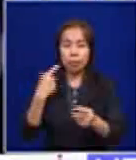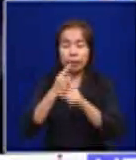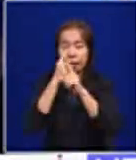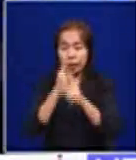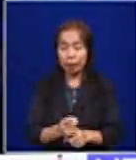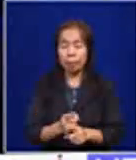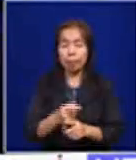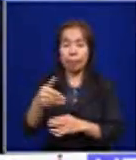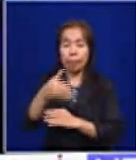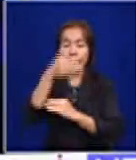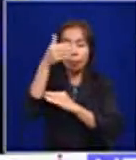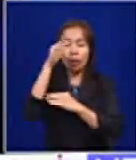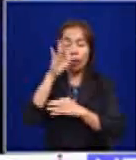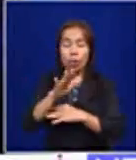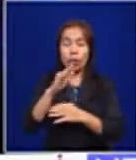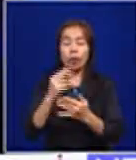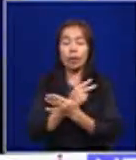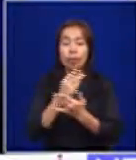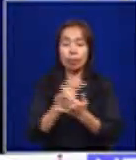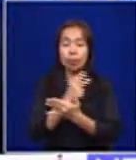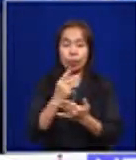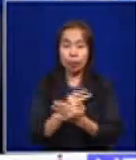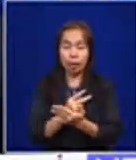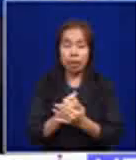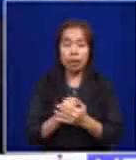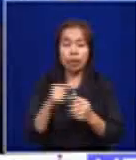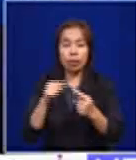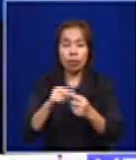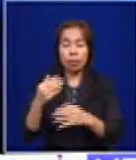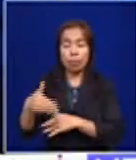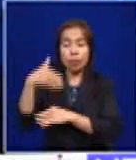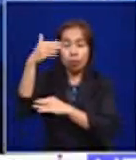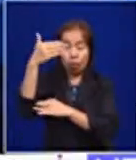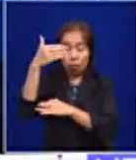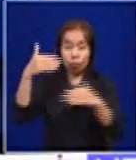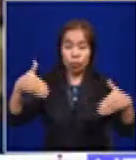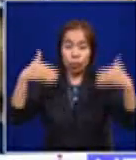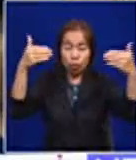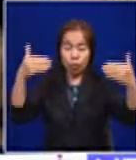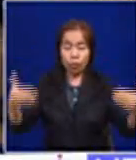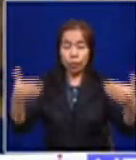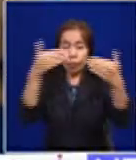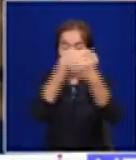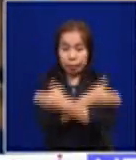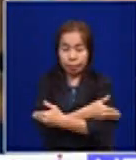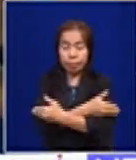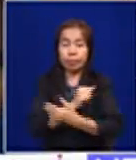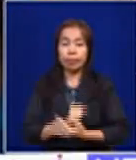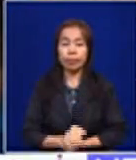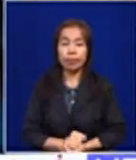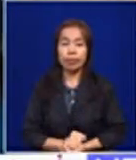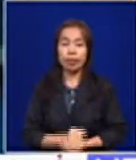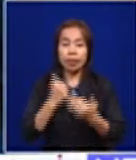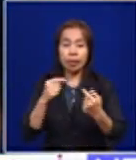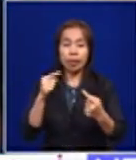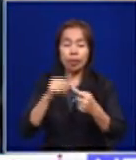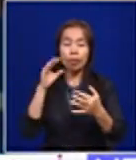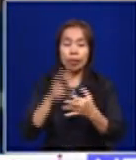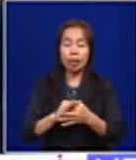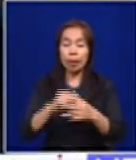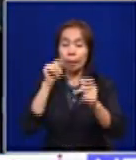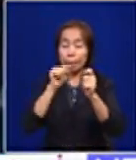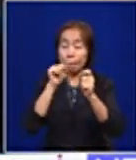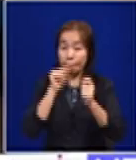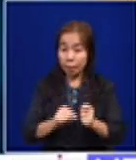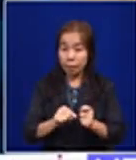ทางประชารัฐจังหวัดกาญจนบุรีการมอบธงประชารัฐให้กับเครือข่ายกองทุนหมู่บ้านระดับอำเภอจำ